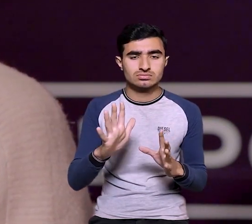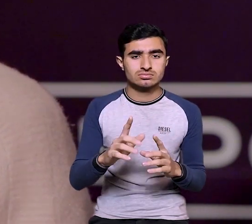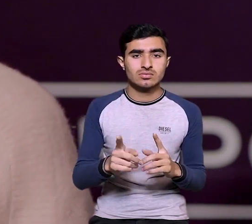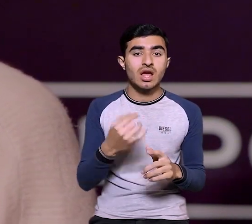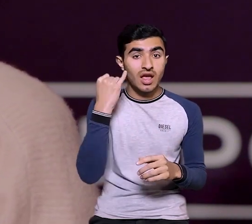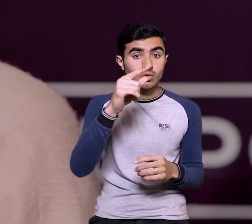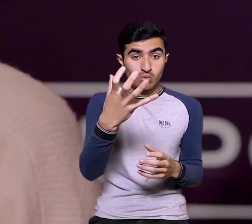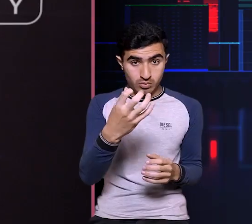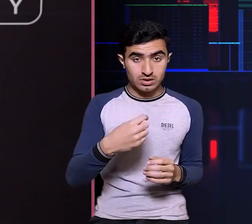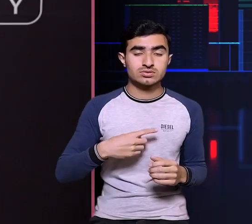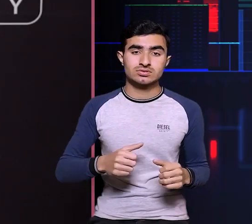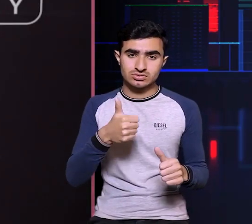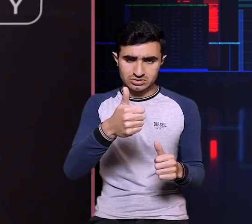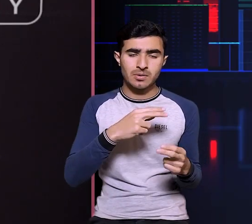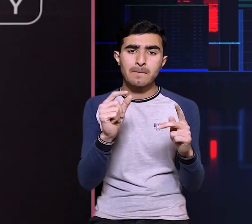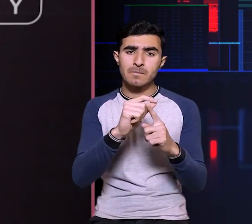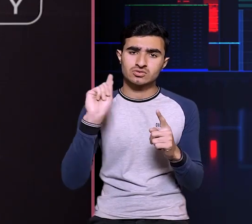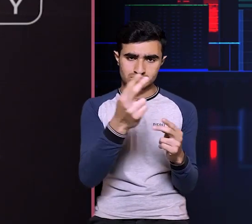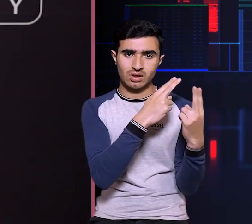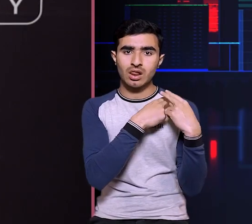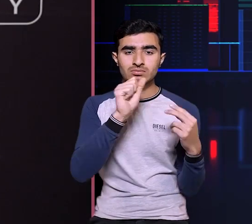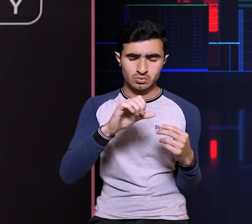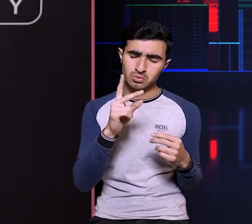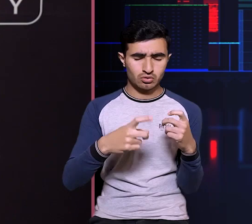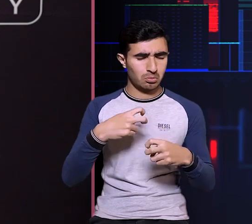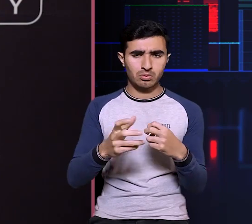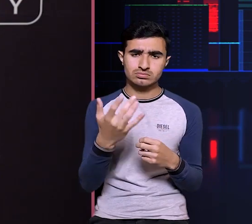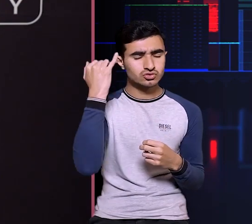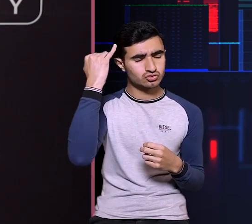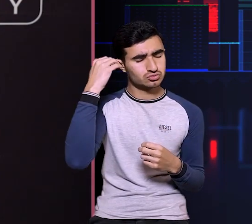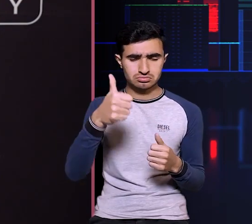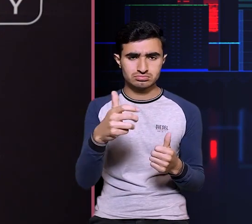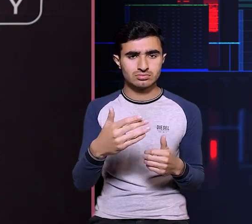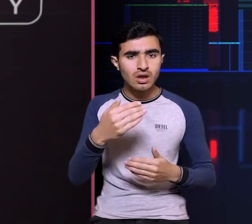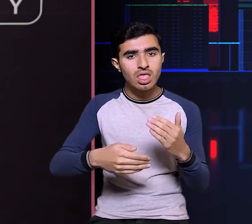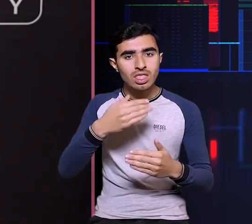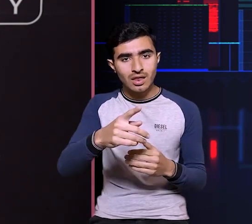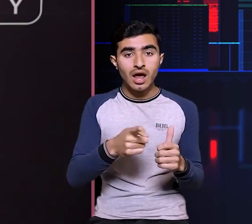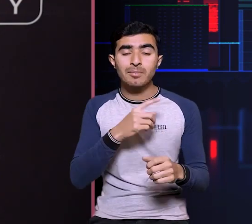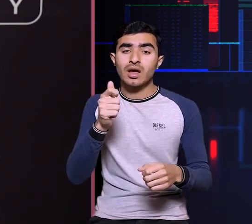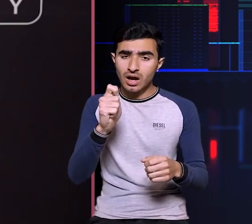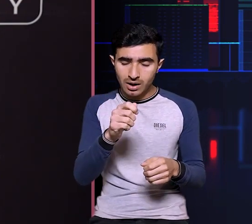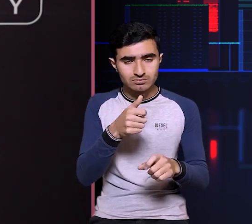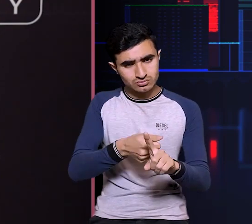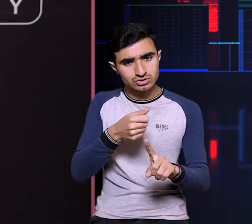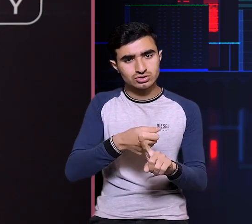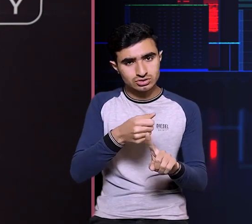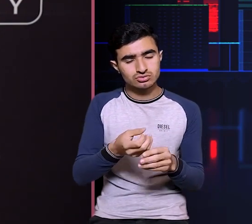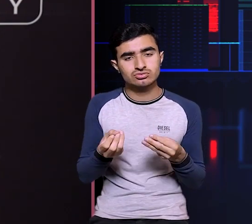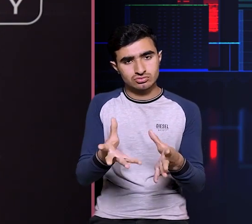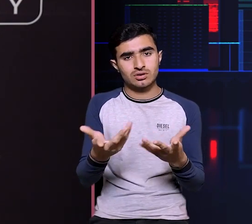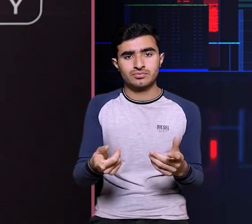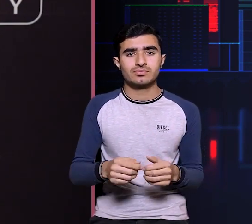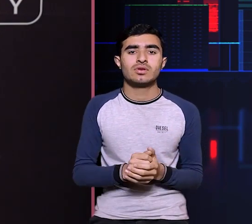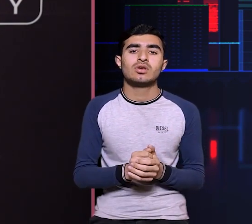now to become President of Pakistan. So of course, there's no harm in dreaming. Go ahead and dream and then implement that